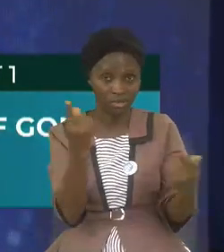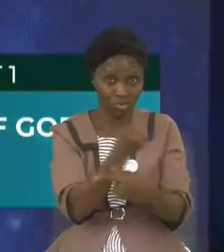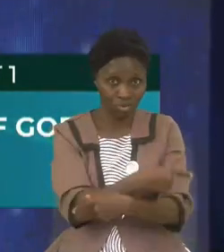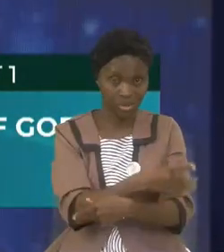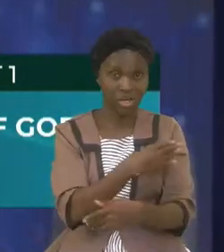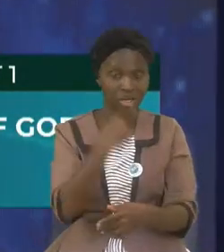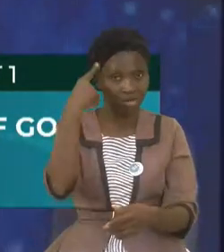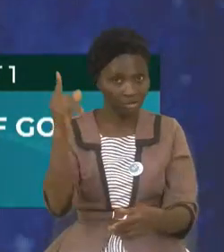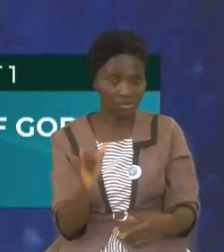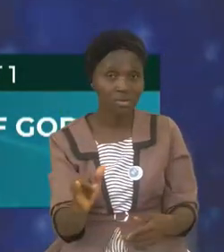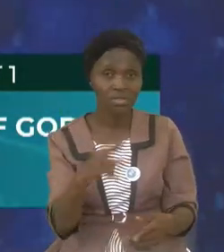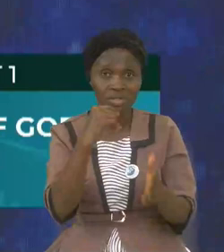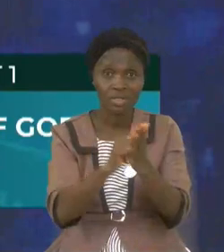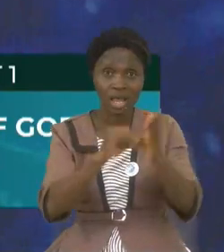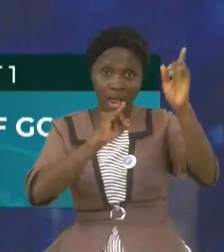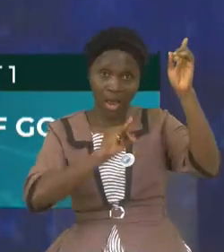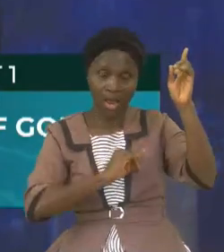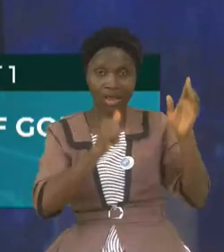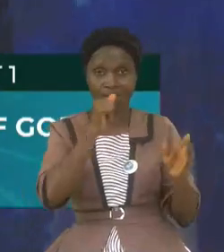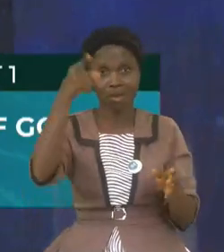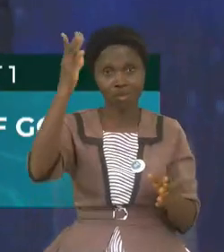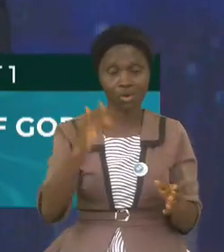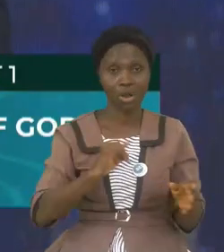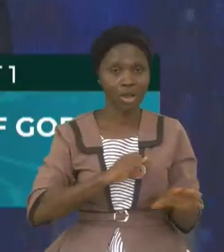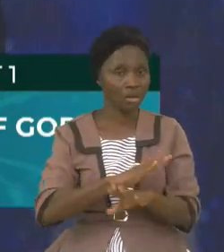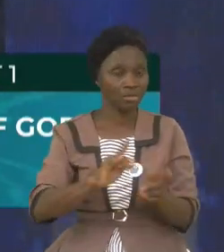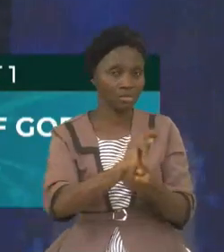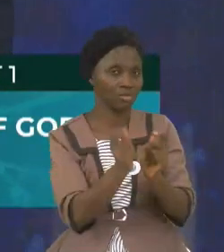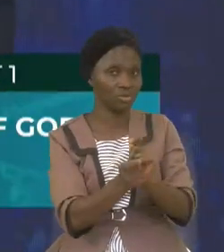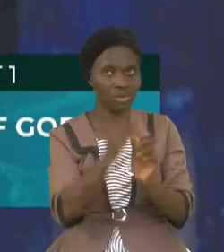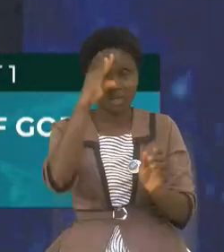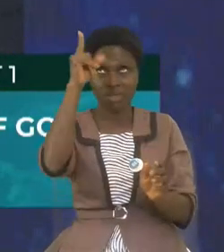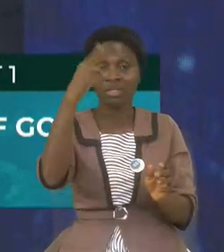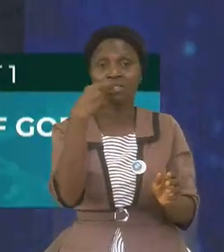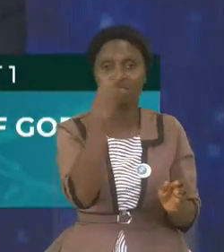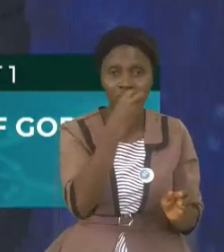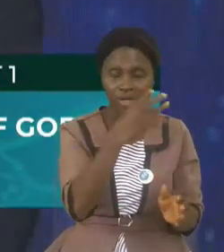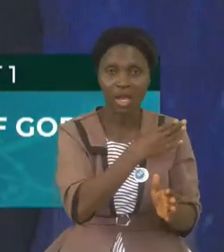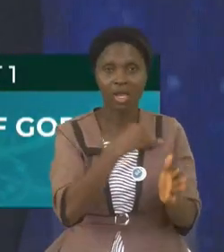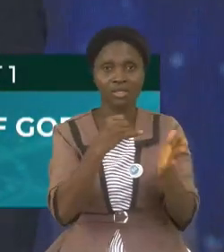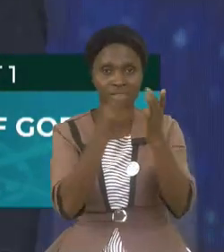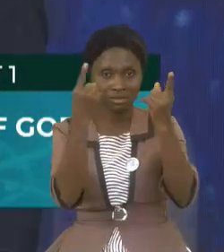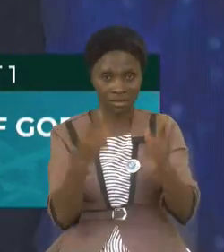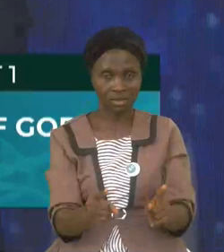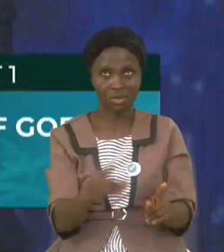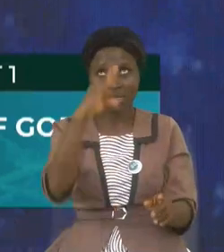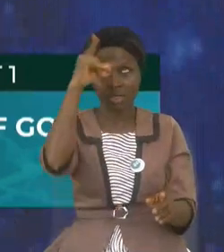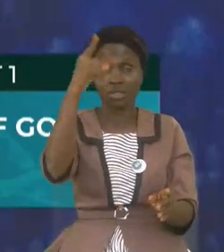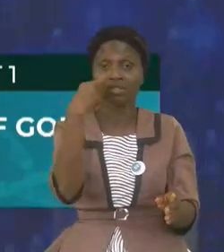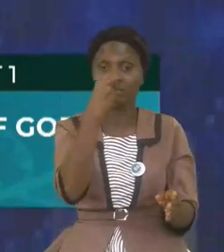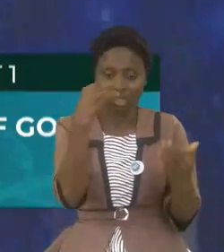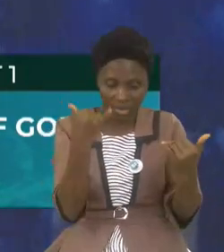Et il a parlé et puis c'est fait. Il est le même hier, aujourd'hui, éternellement. Il dit que je suis Dieu, je ne change pas. Il a parlé et c'est